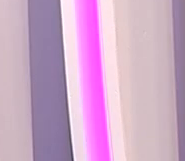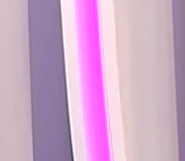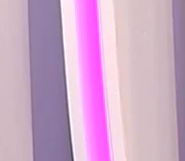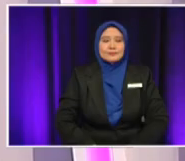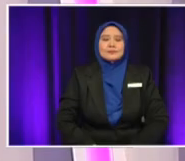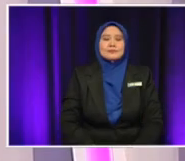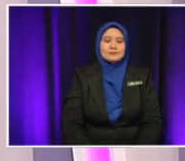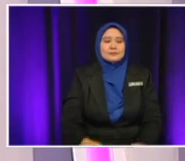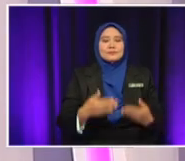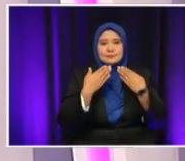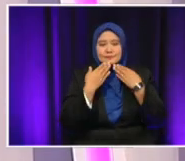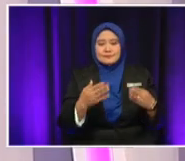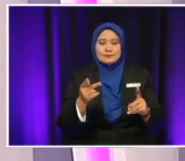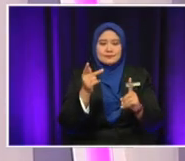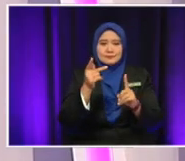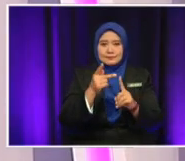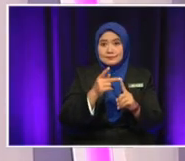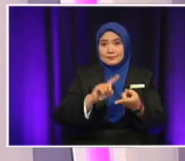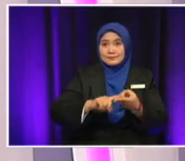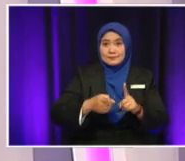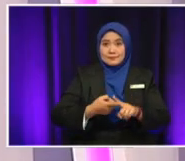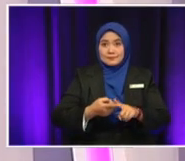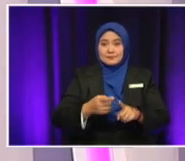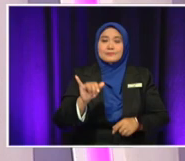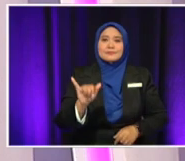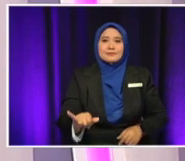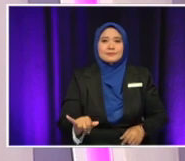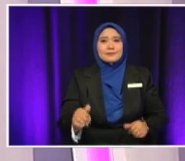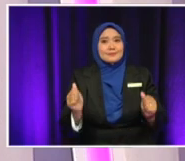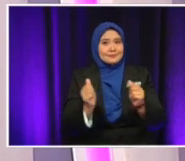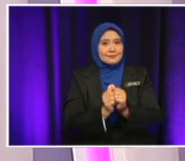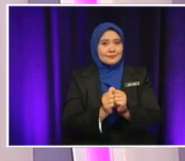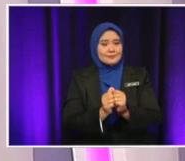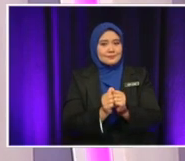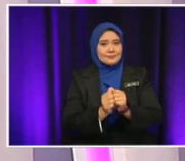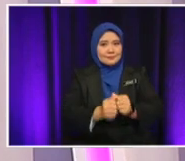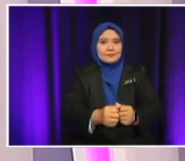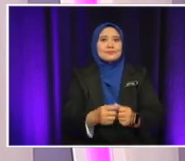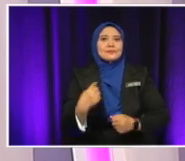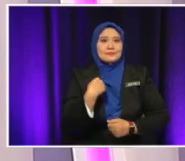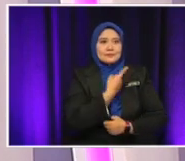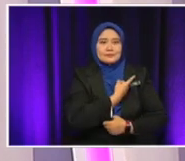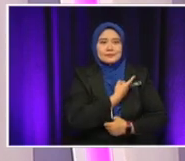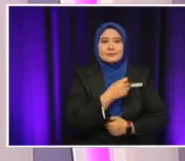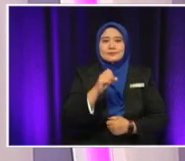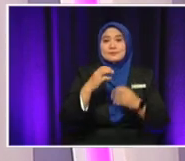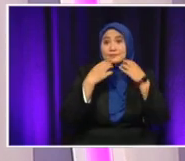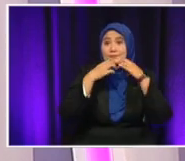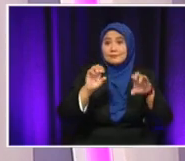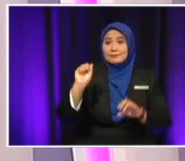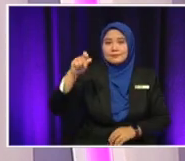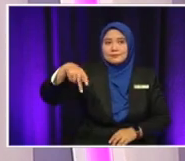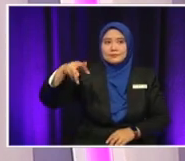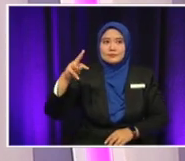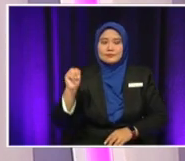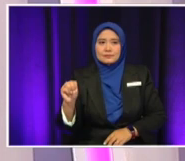Makasih kepada kawan-kawan yang masih lagi Sudi menonton sukses SPM 2022 pecutan bersama dengan saya